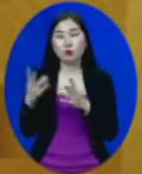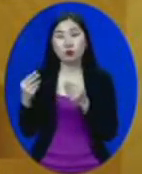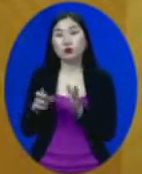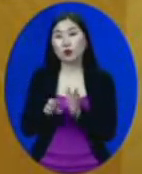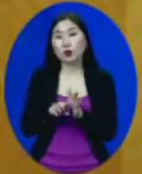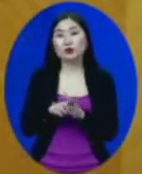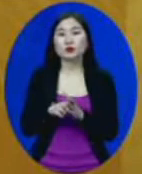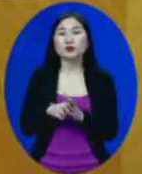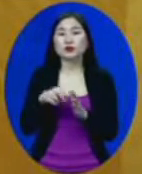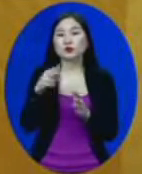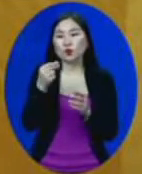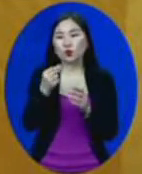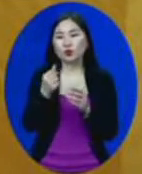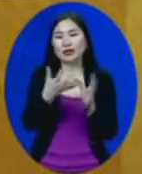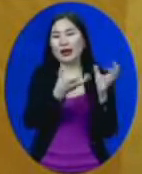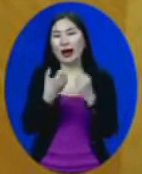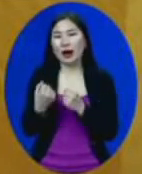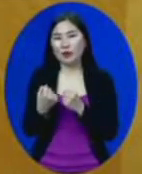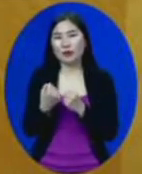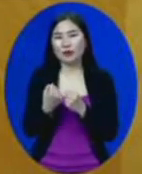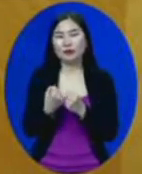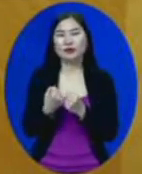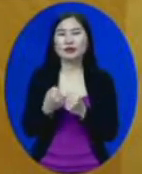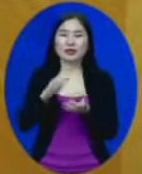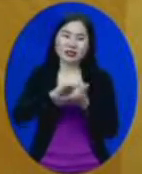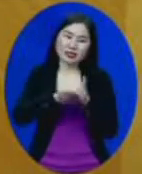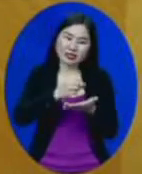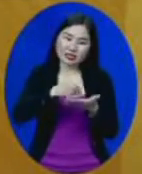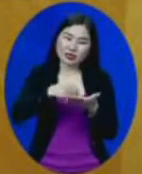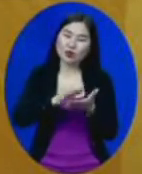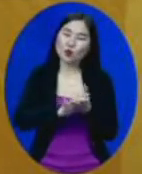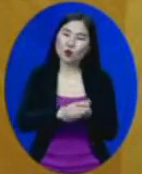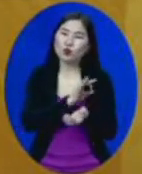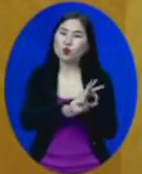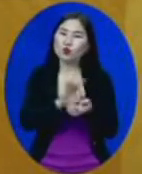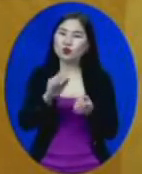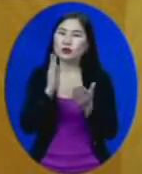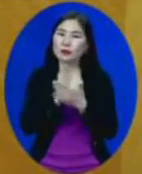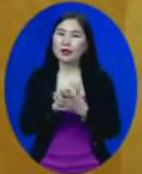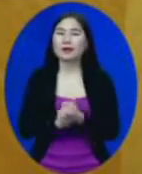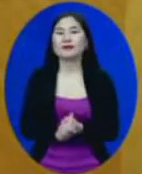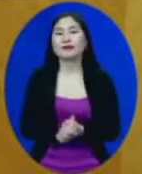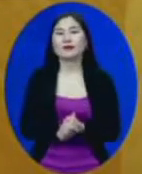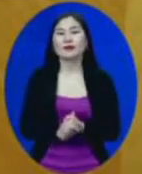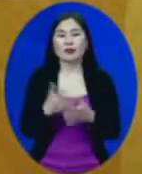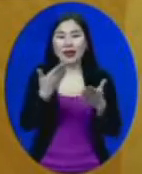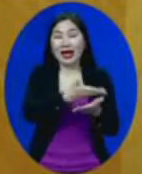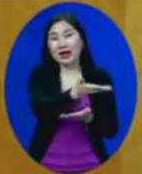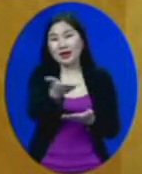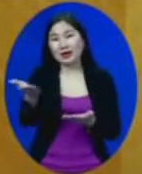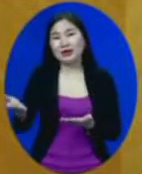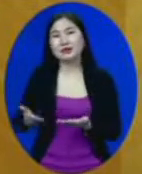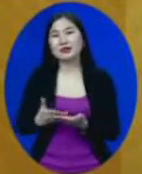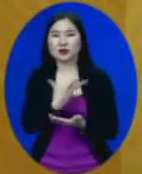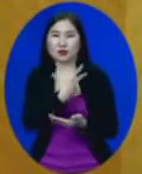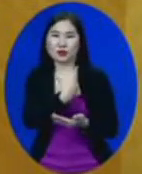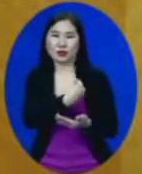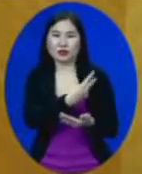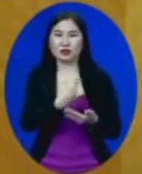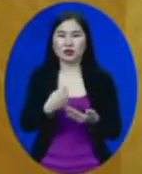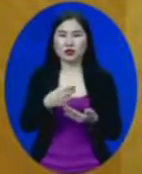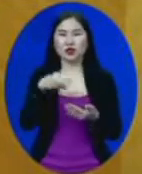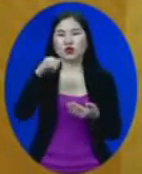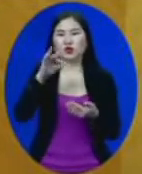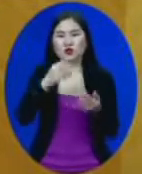үнээр авах энэ гэрээ хэлтлүүдийг хийгээд ингээд үндсэндээ үр дүнд хүрч байна. За ард иргэдийн хувьд бол энэ вакциныг хэлэхэд бас